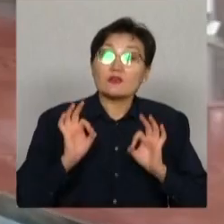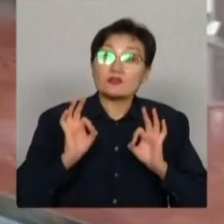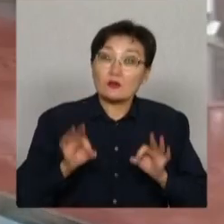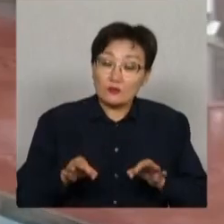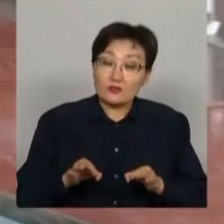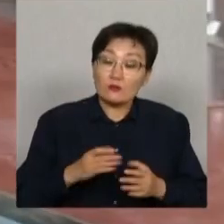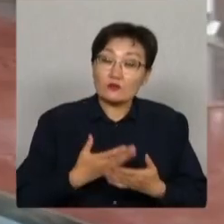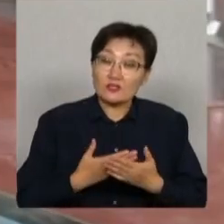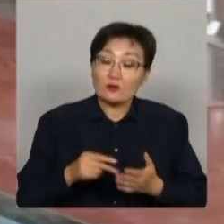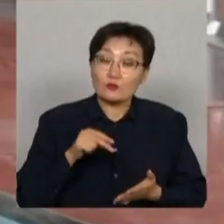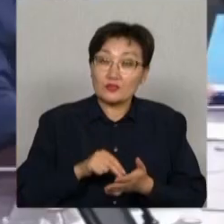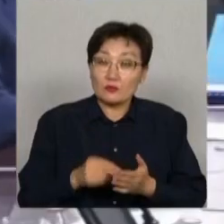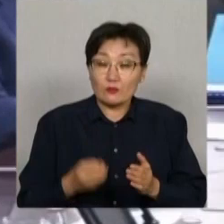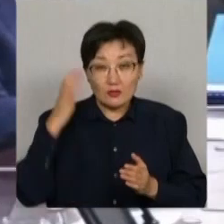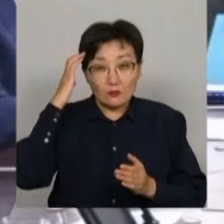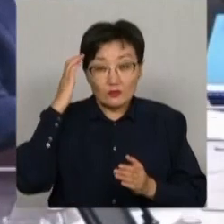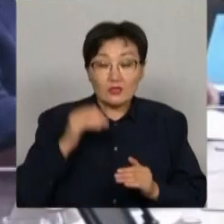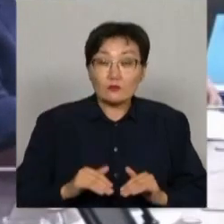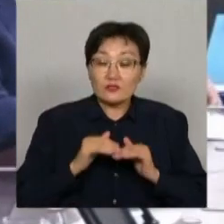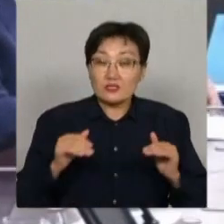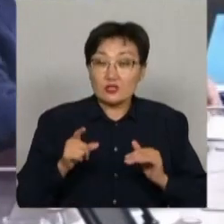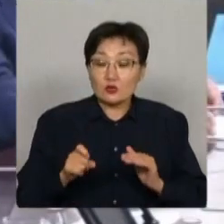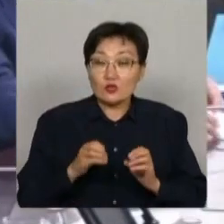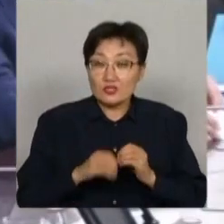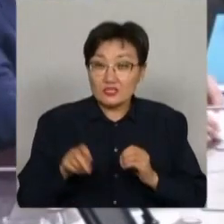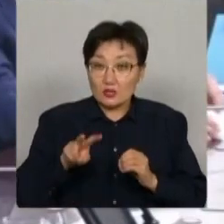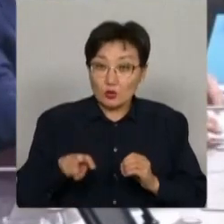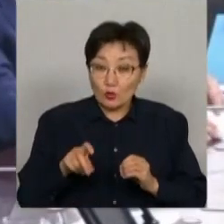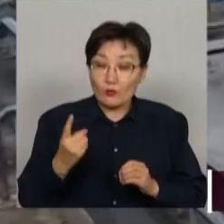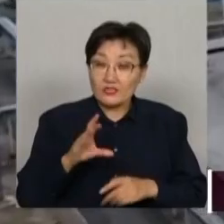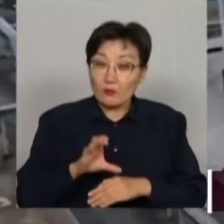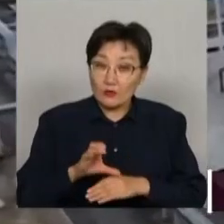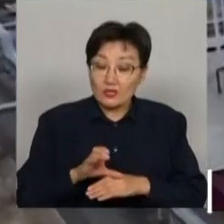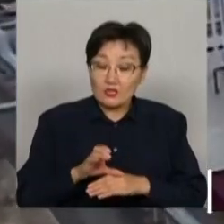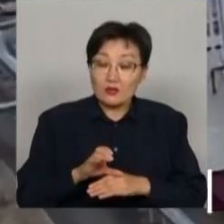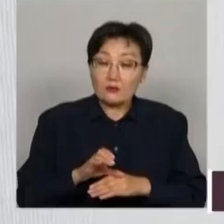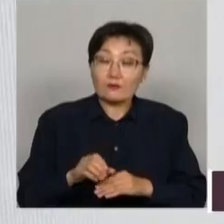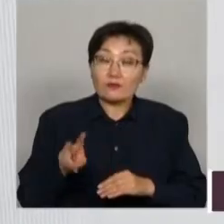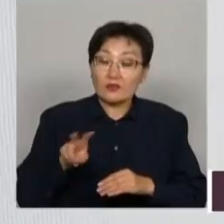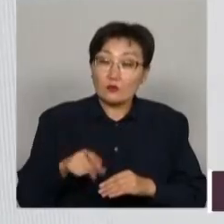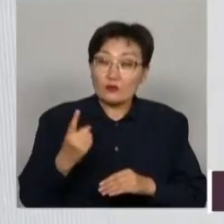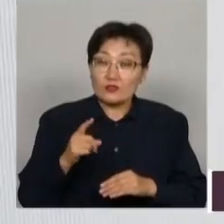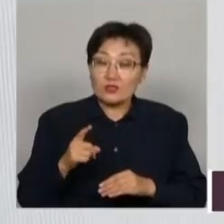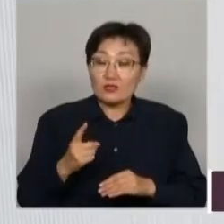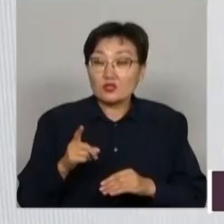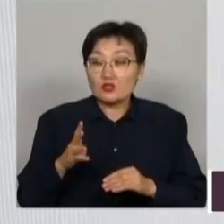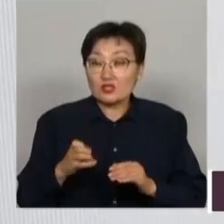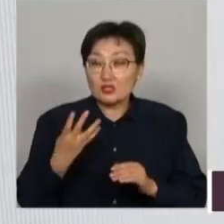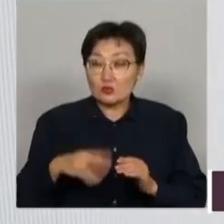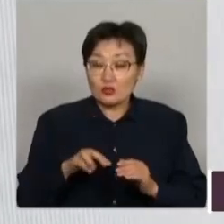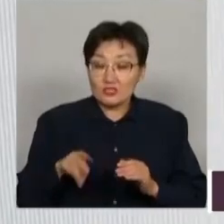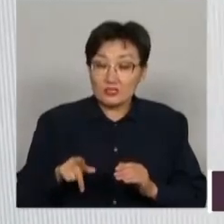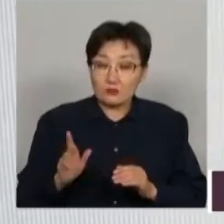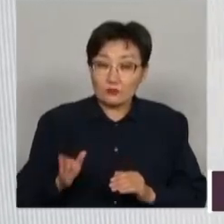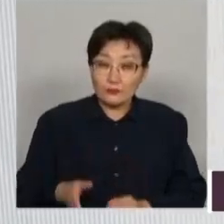оптимистическом предполагаемая стоимость нефти определена на уровне 110 долларов за баррель. Курс доллара США 440